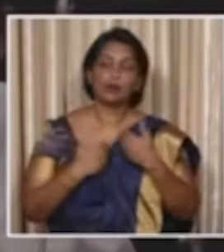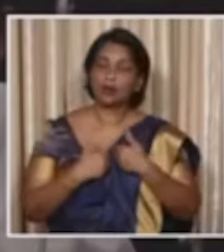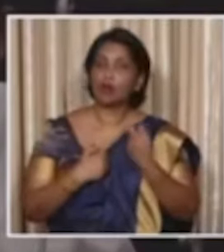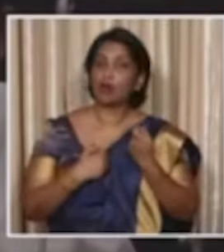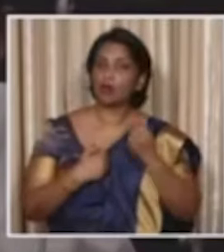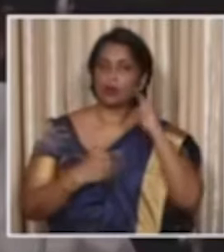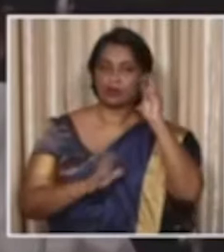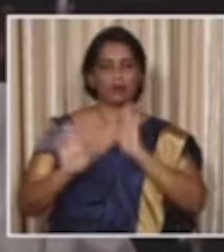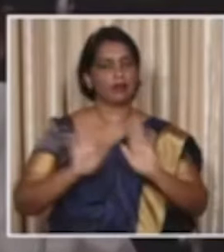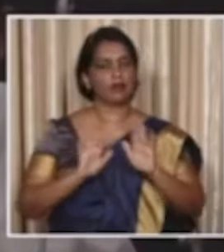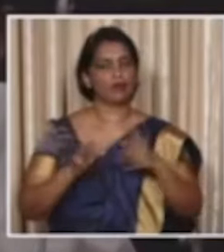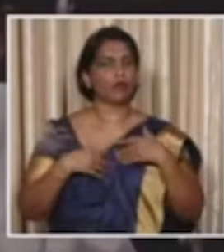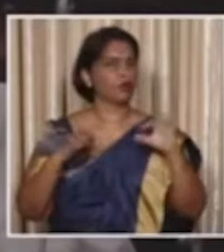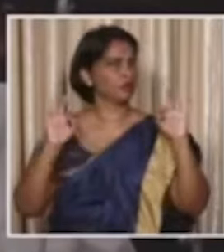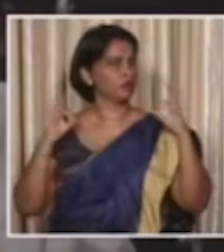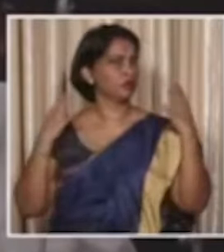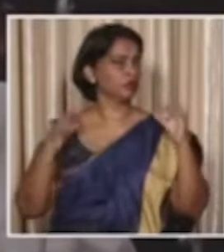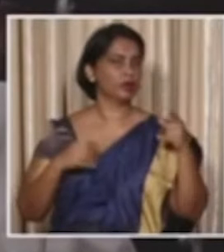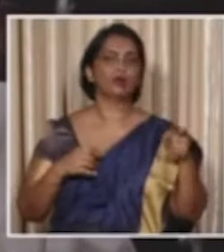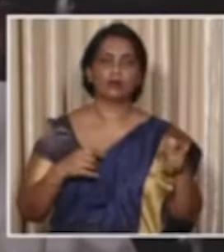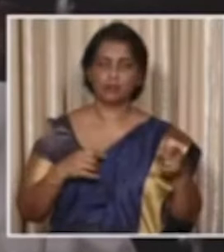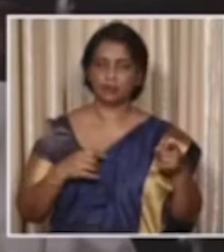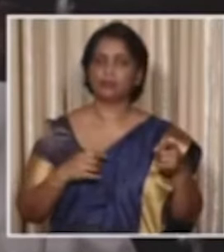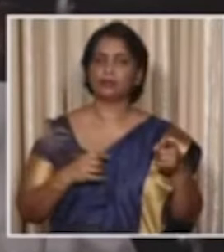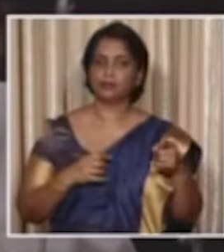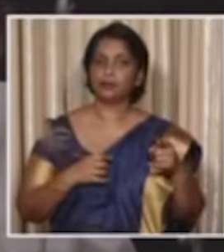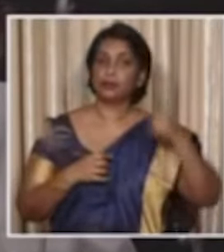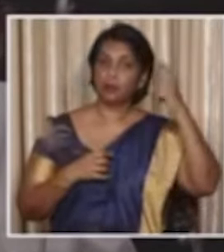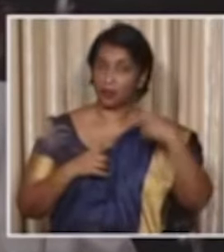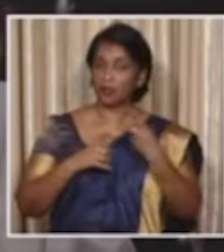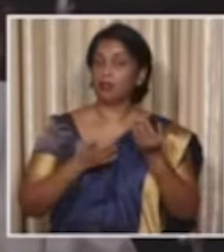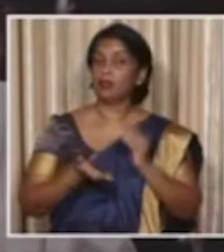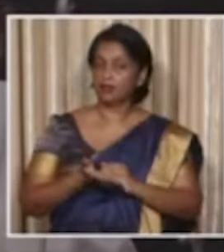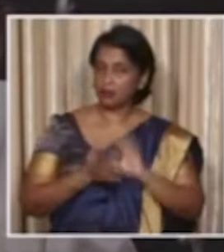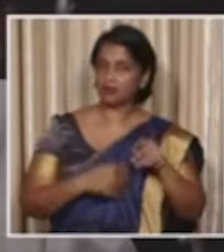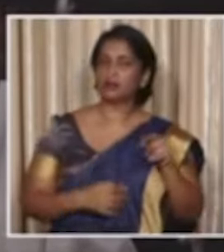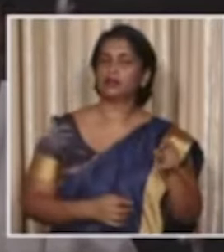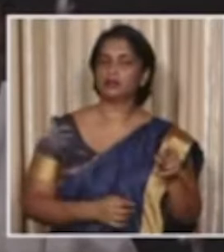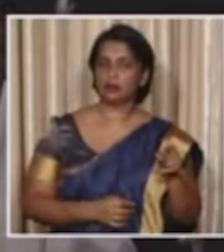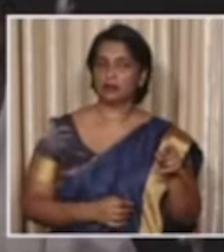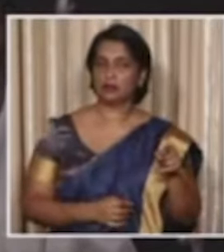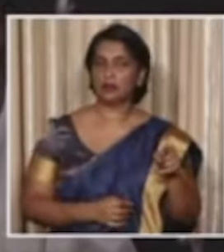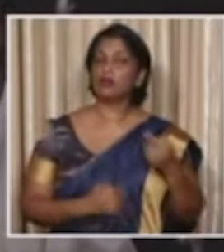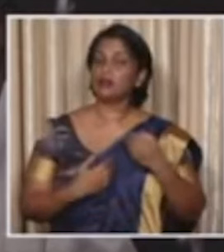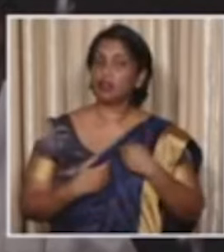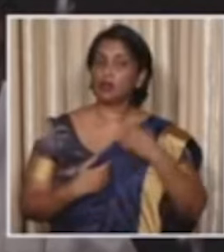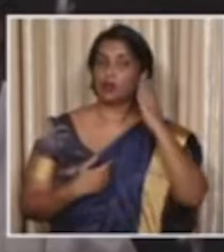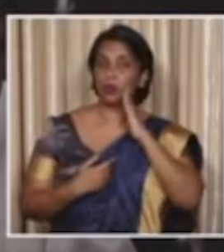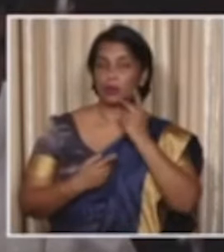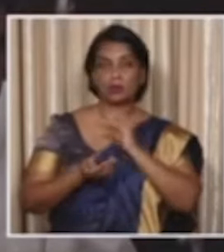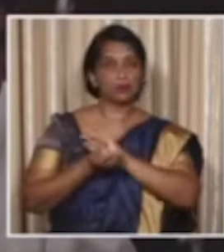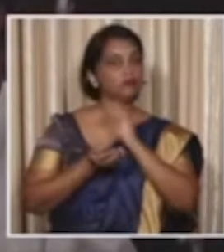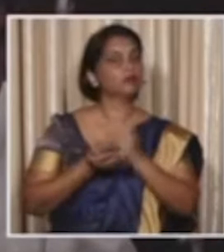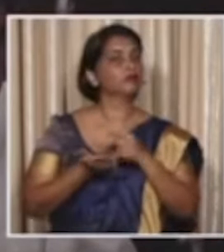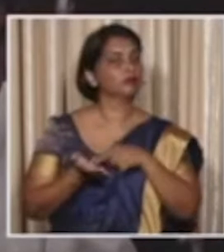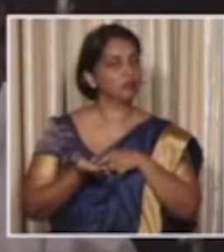මූල්‍ය කළමනාකරණයේ තිබ්බ දුර්වලතාවය. දෙවැනි තවත් කාරණාවක් තමයි අපේ විදේශ සංචිත